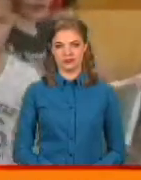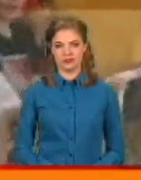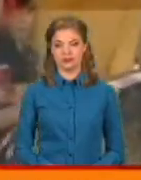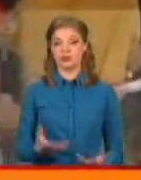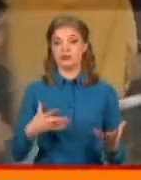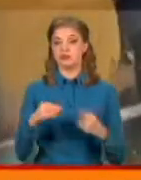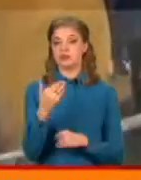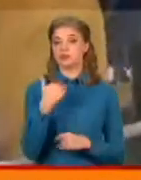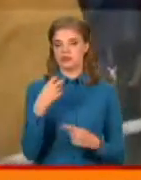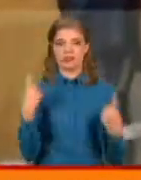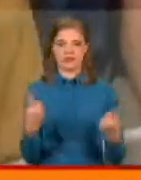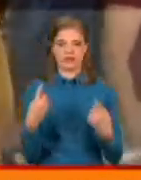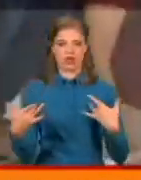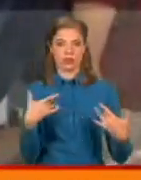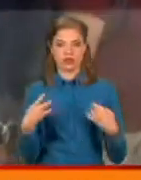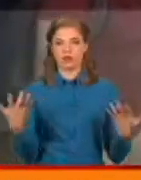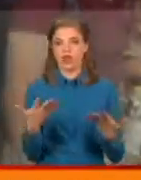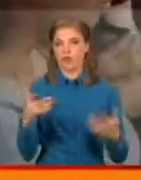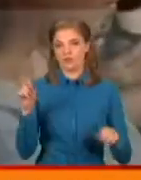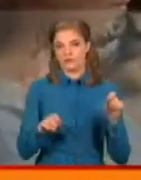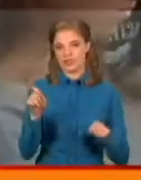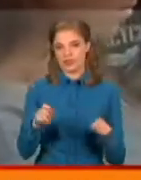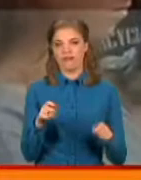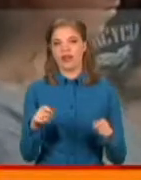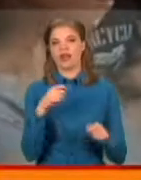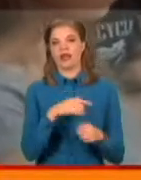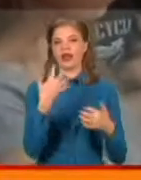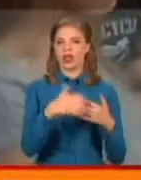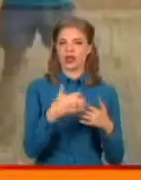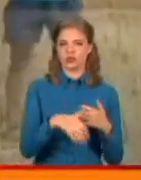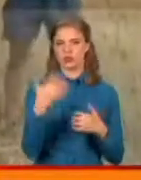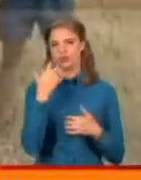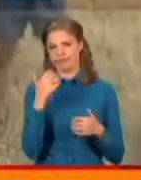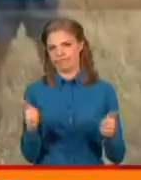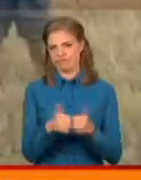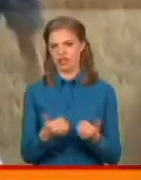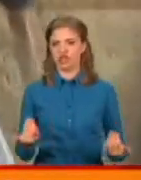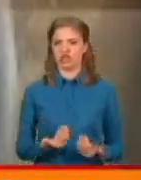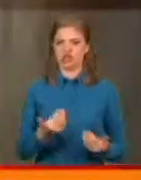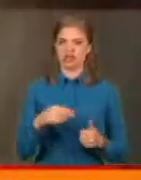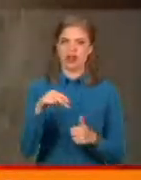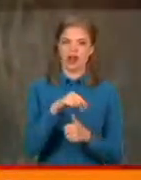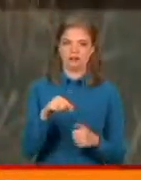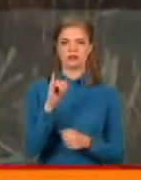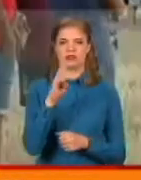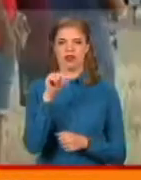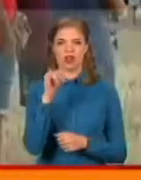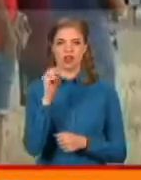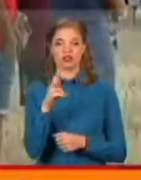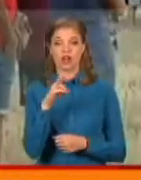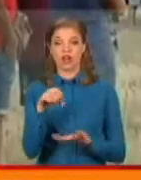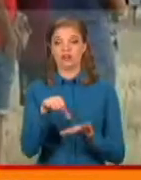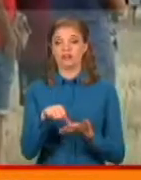Все скидається на звичайний концерт на якомусь фестивалі. Пліч-о-пліч херсонці і сімферопольці, жителі Армянська та Каланчака. Але